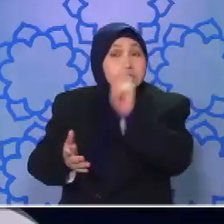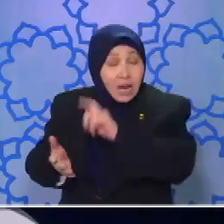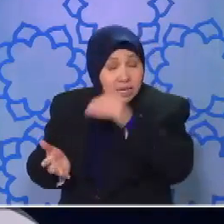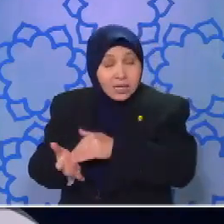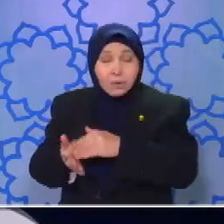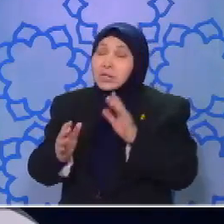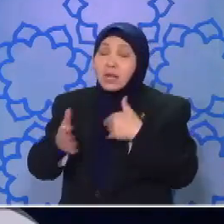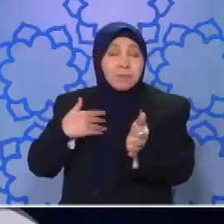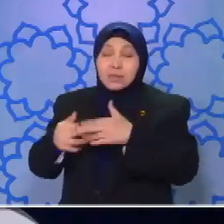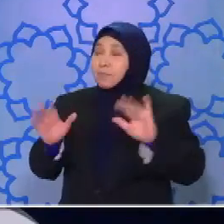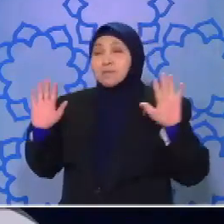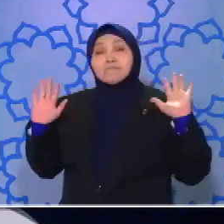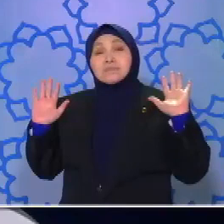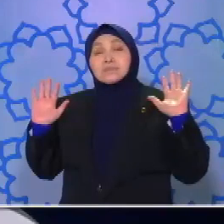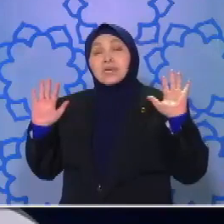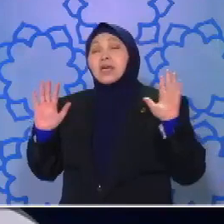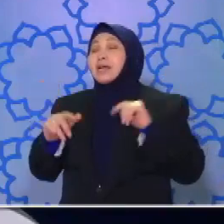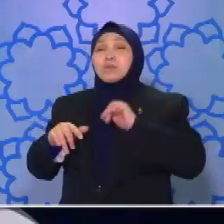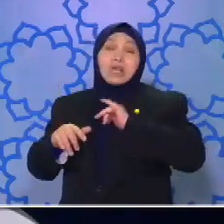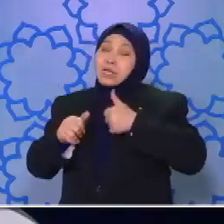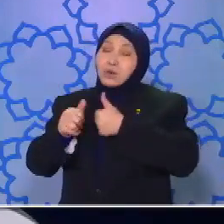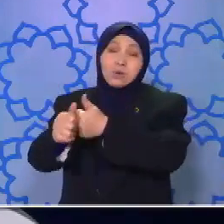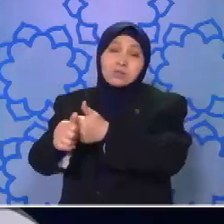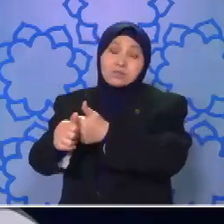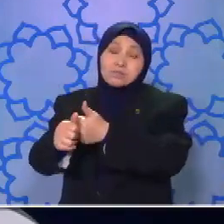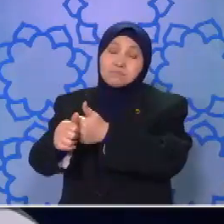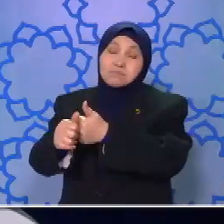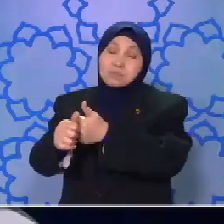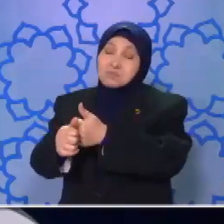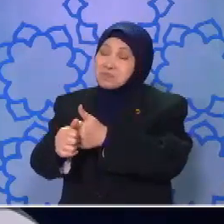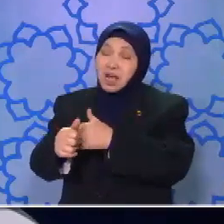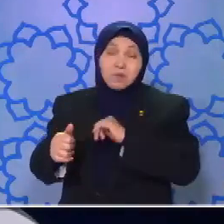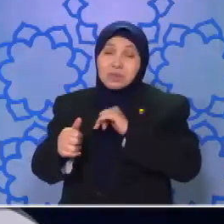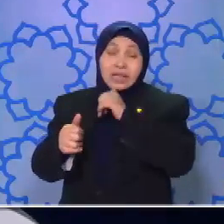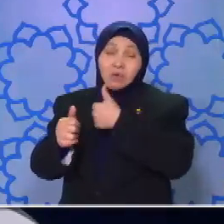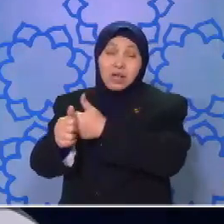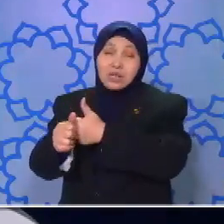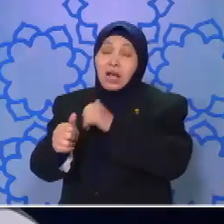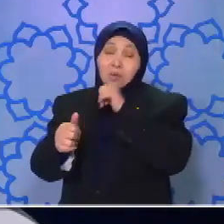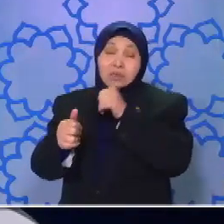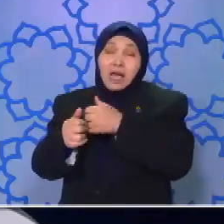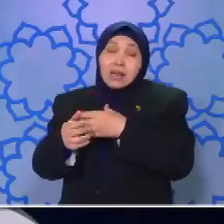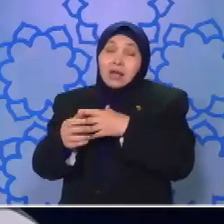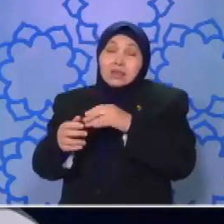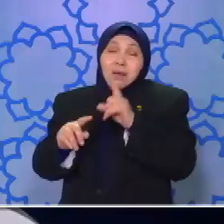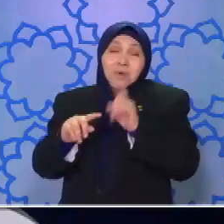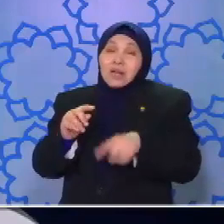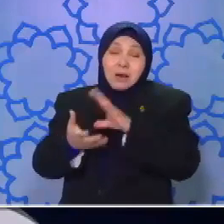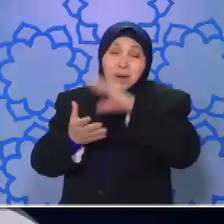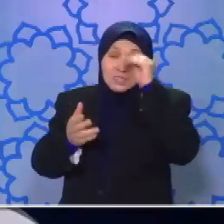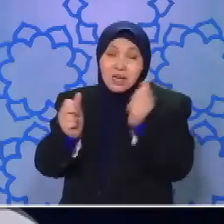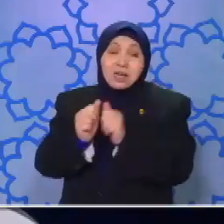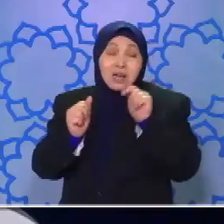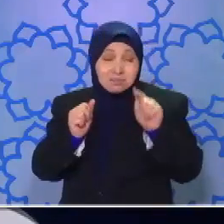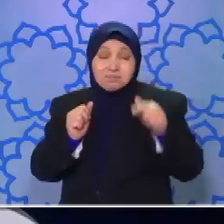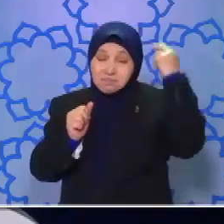nak menemankanku ataupun menjadikan aku sebagai anak murid. Ini kata Nabi Musa sendiri, sedar diri. Ini ustaz, ya. Yeah.